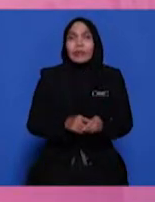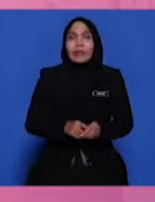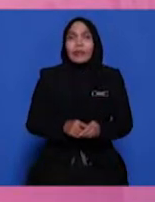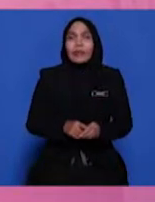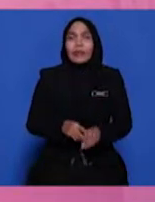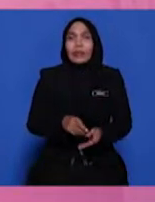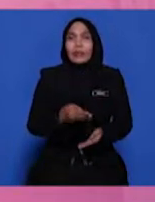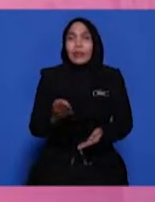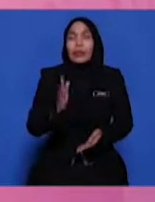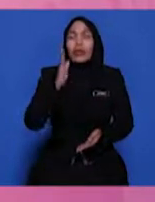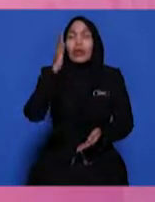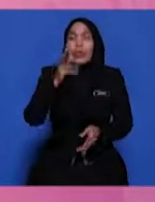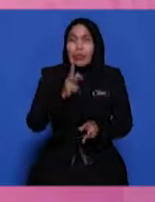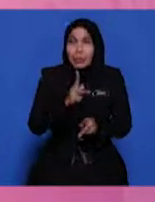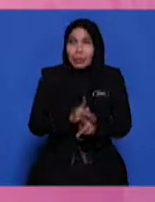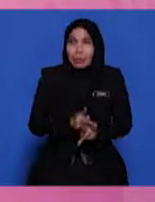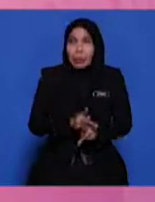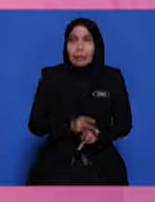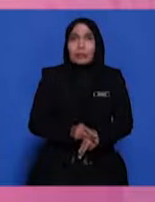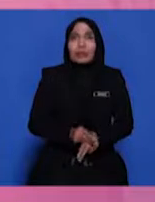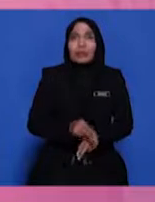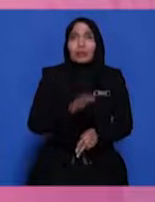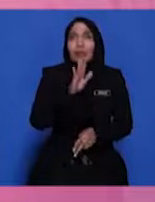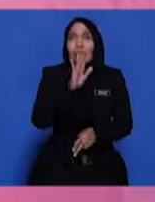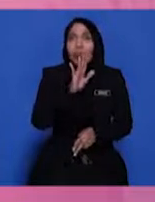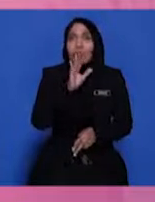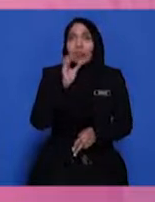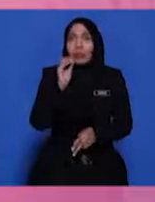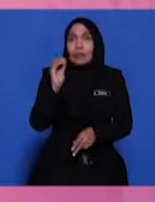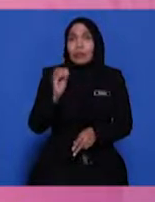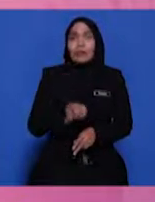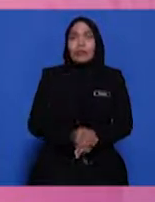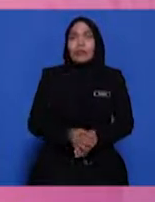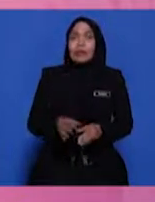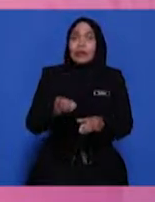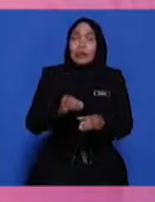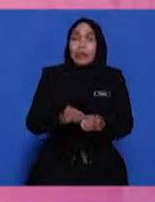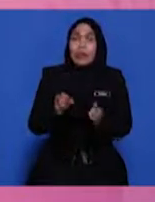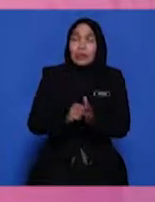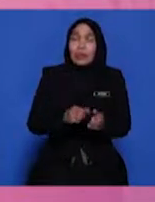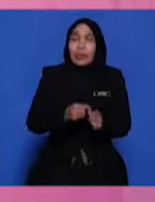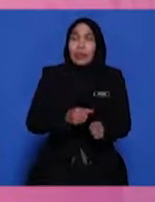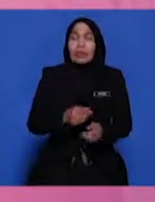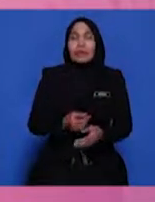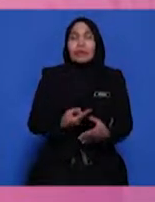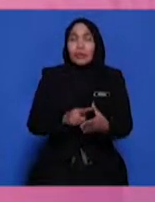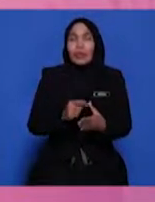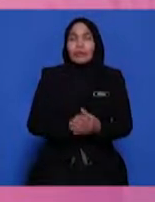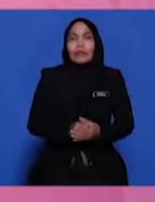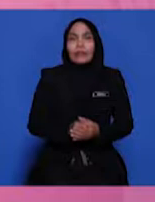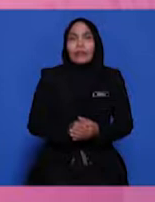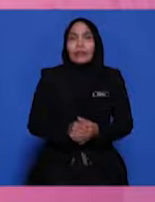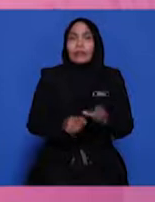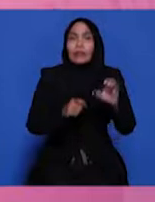menyimpan RM500 setiap bulan selama 6 bulan untuk mencapai tujuan tersebut. Time